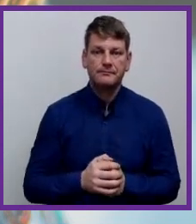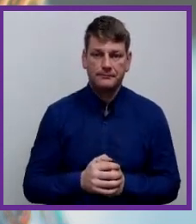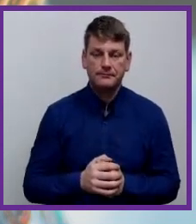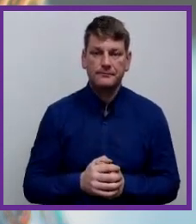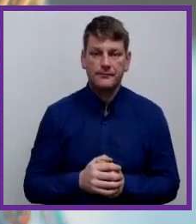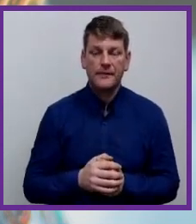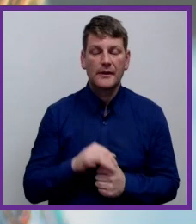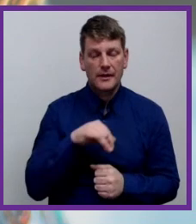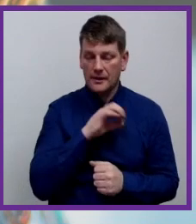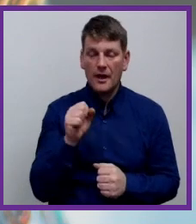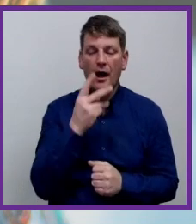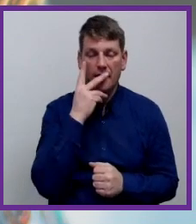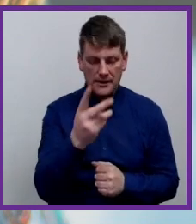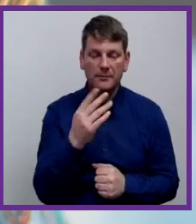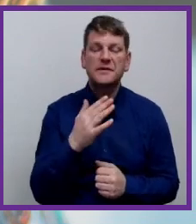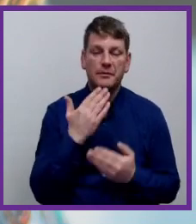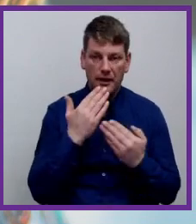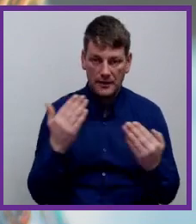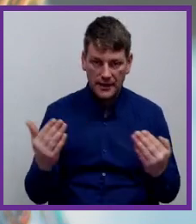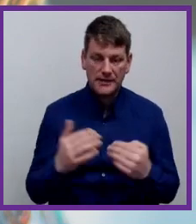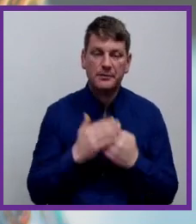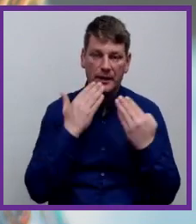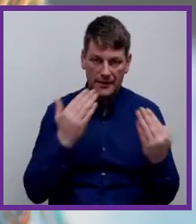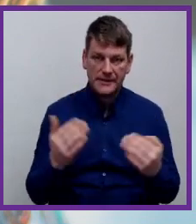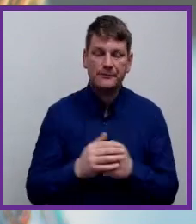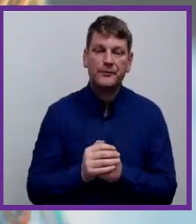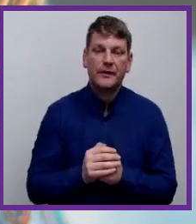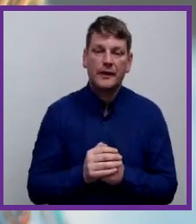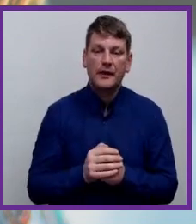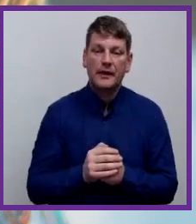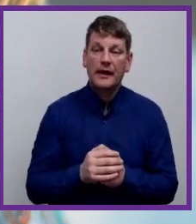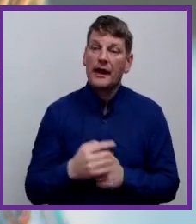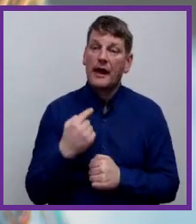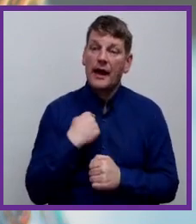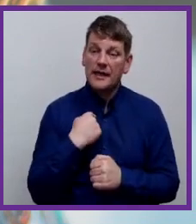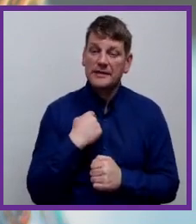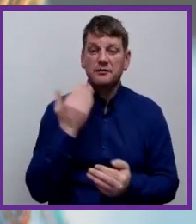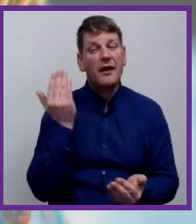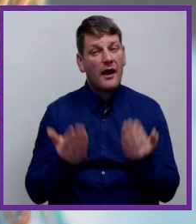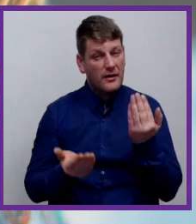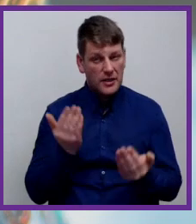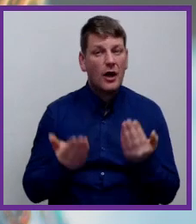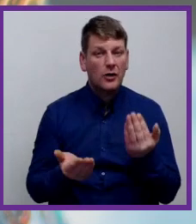Jā, redzams, jā, paldies. Jā, paldies. Tātad es mēģināšu